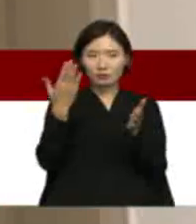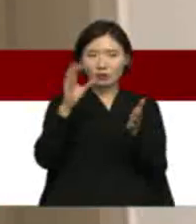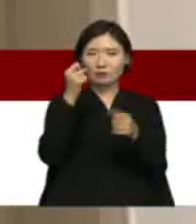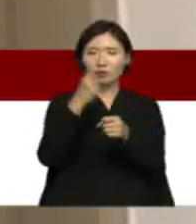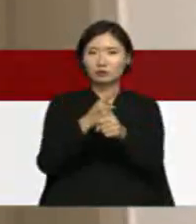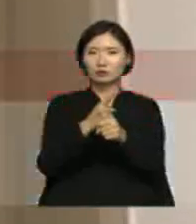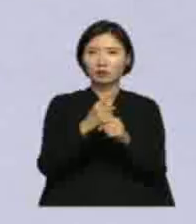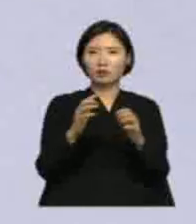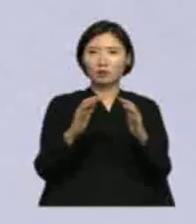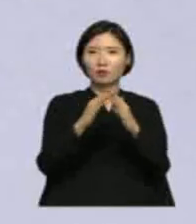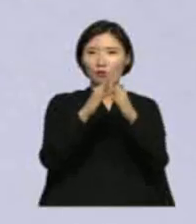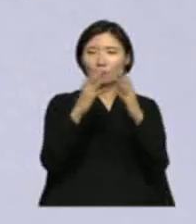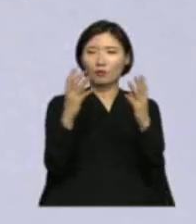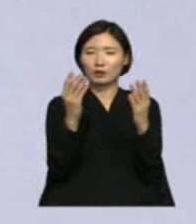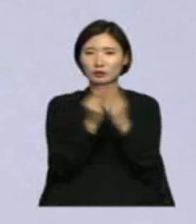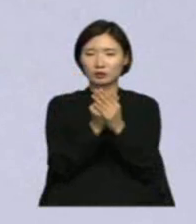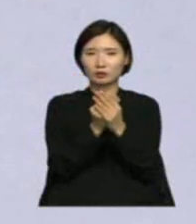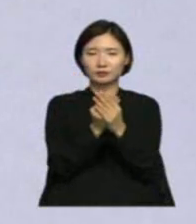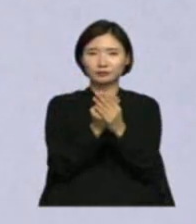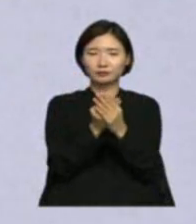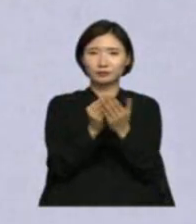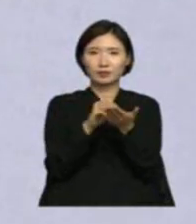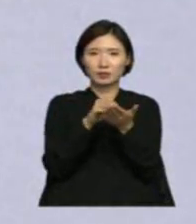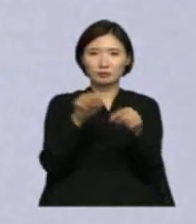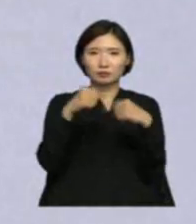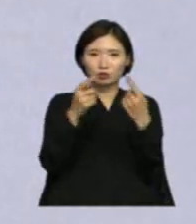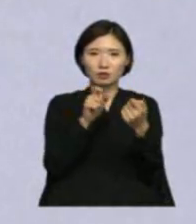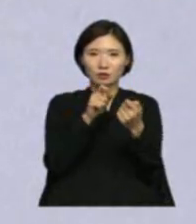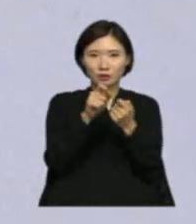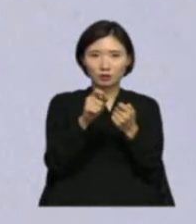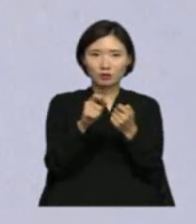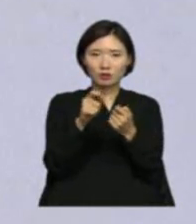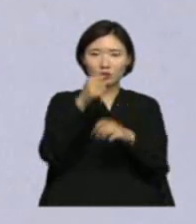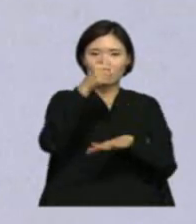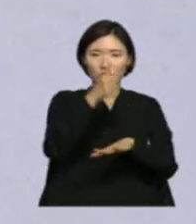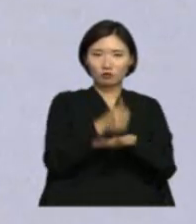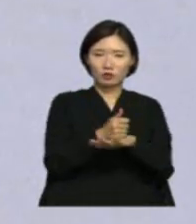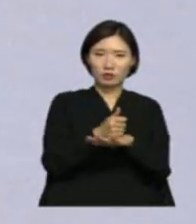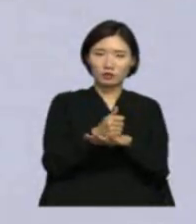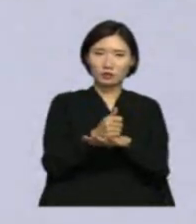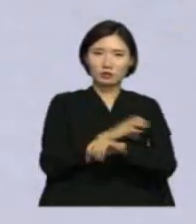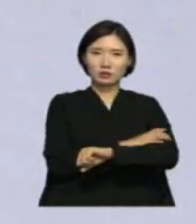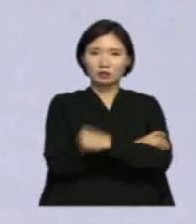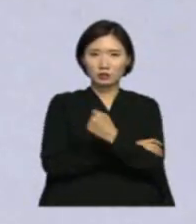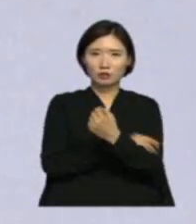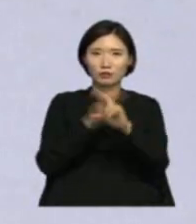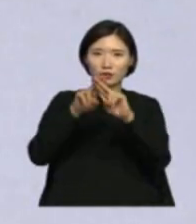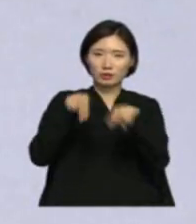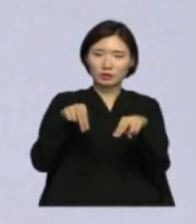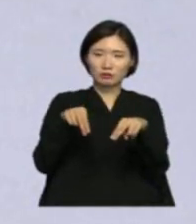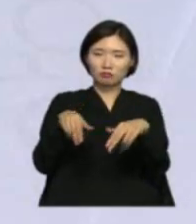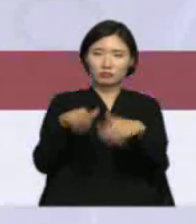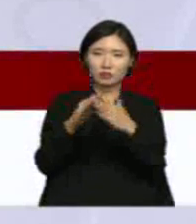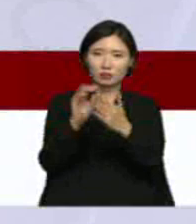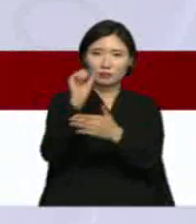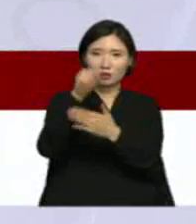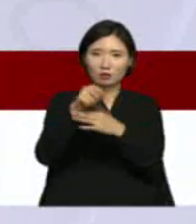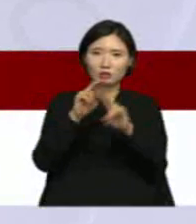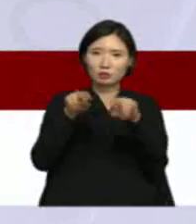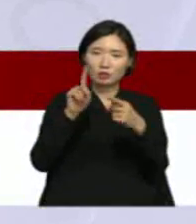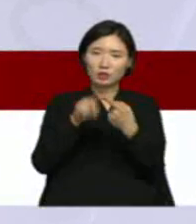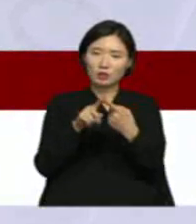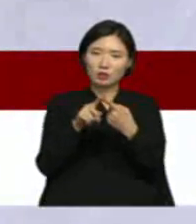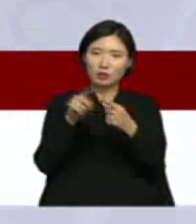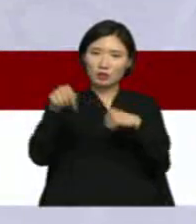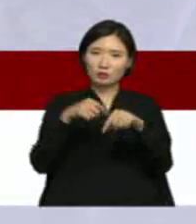내는 일조하고 쓰였고 결국 조합은 서울시와 종로구 를 상대로 집권 해제 b 조합설립인가 최소의 대해 행정소송을